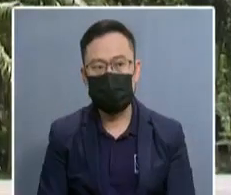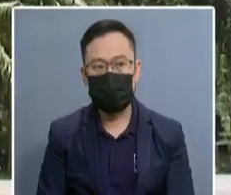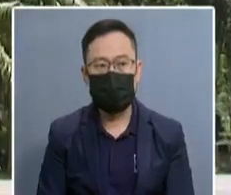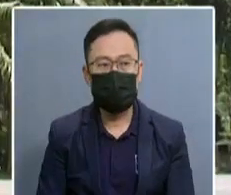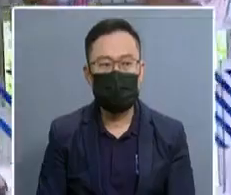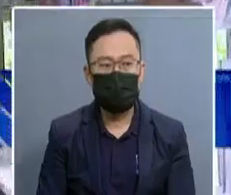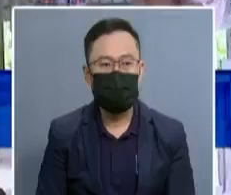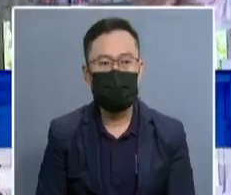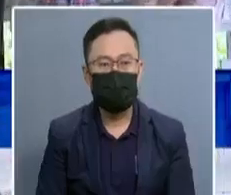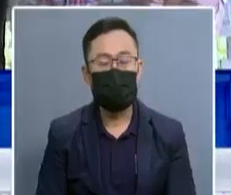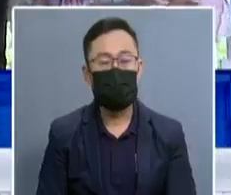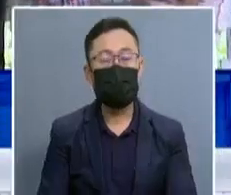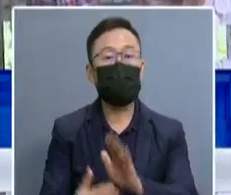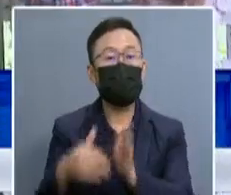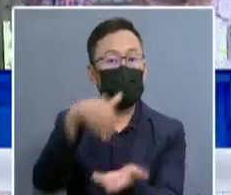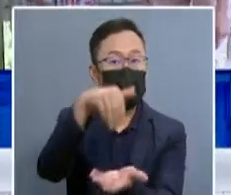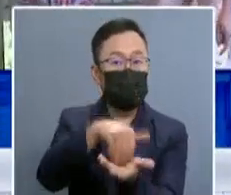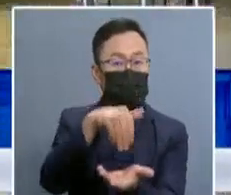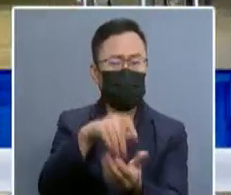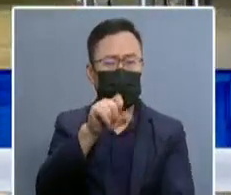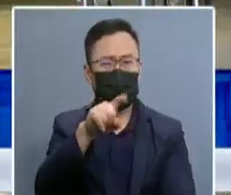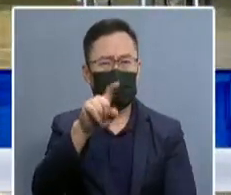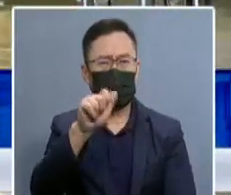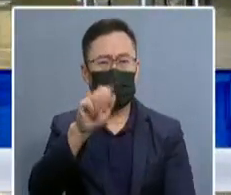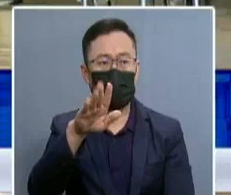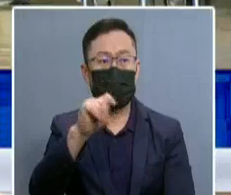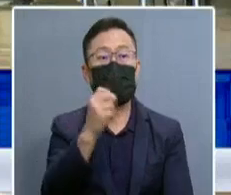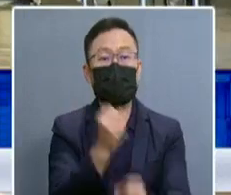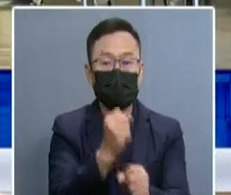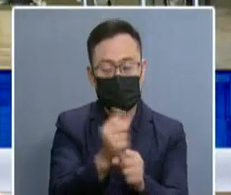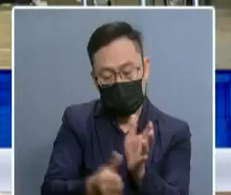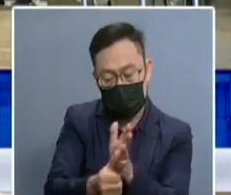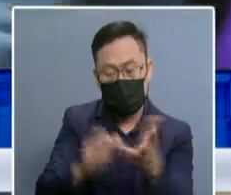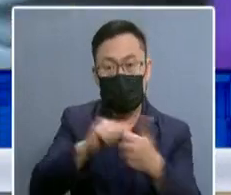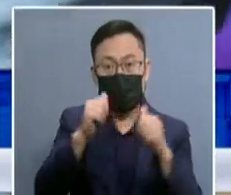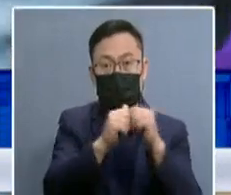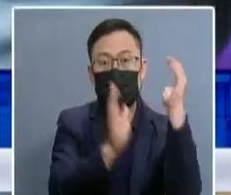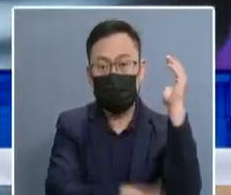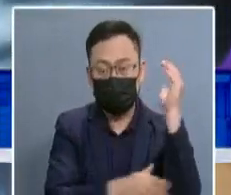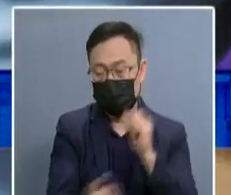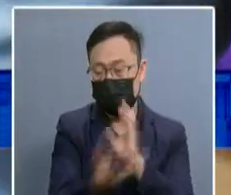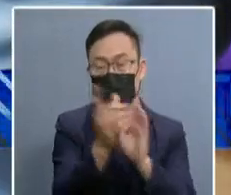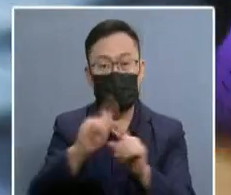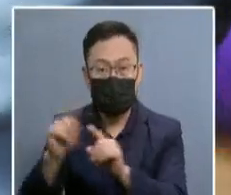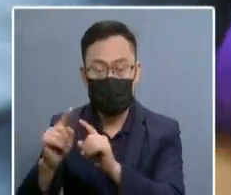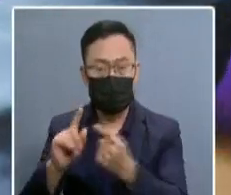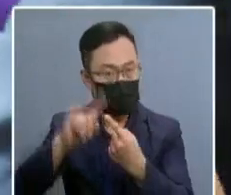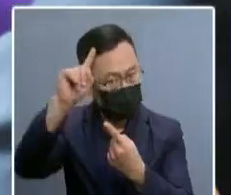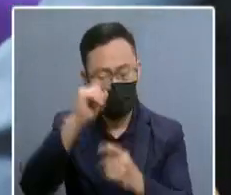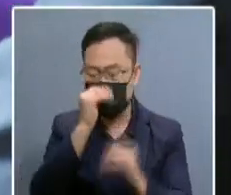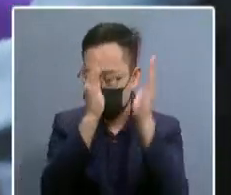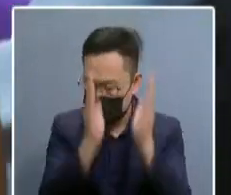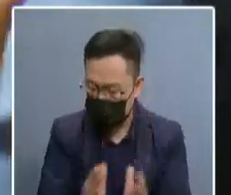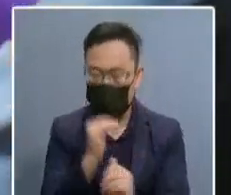หนึ่งในแนวทางที่ศูนย์อำนวยการบริหารจังหวัดชายแดนภาคใต้ให้ความสำคัญในการแก้ปัญหาจังหวัดชายแดนภาคใต้คือการพัฒนาคนพั